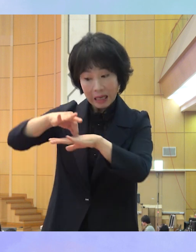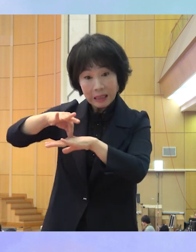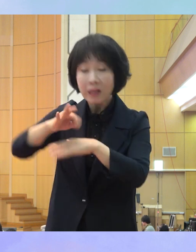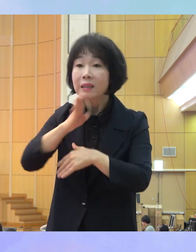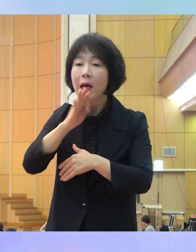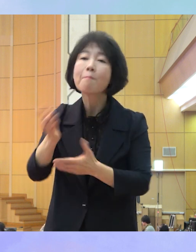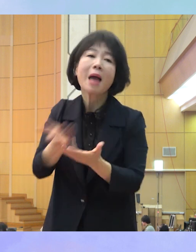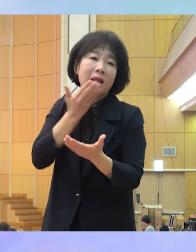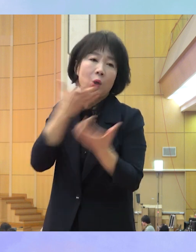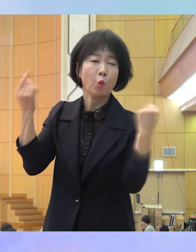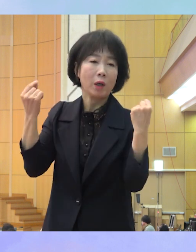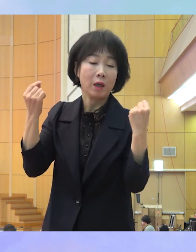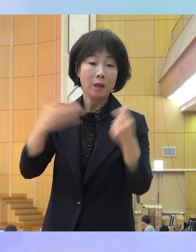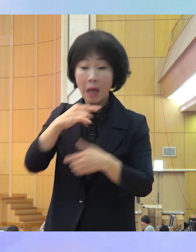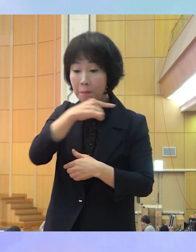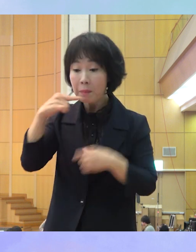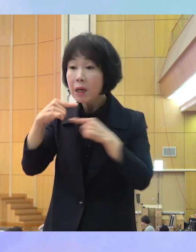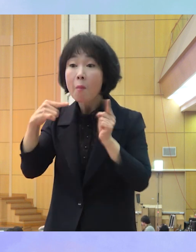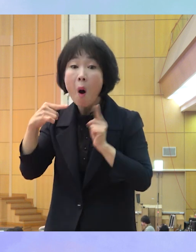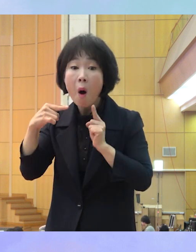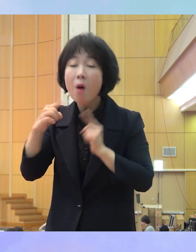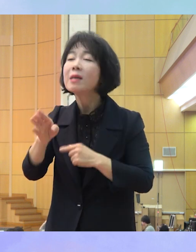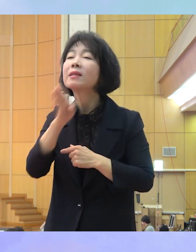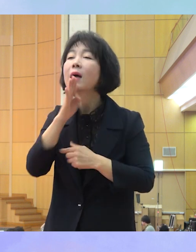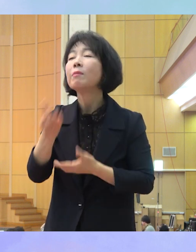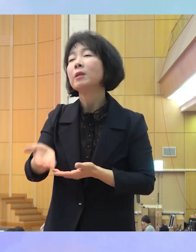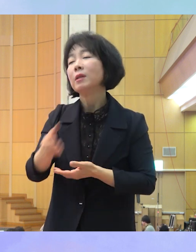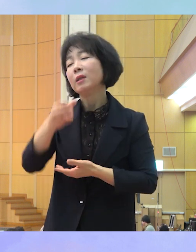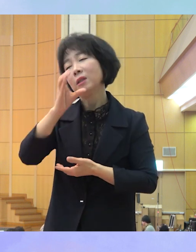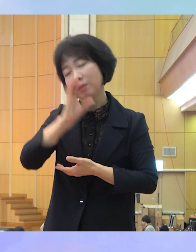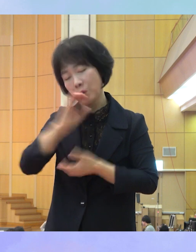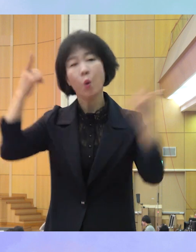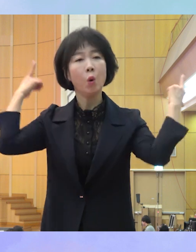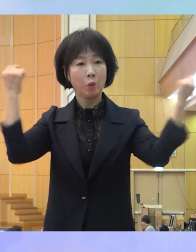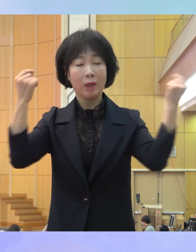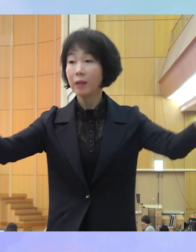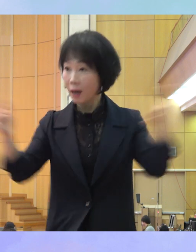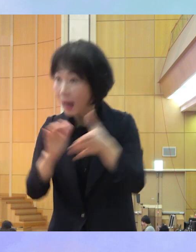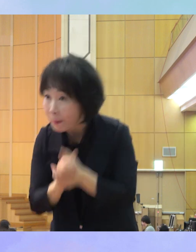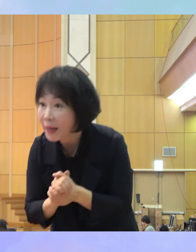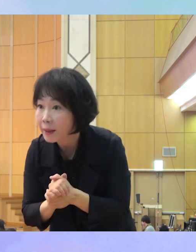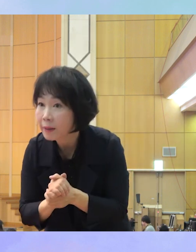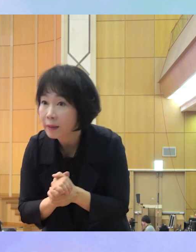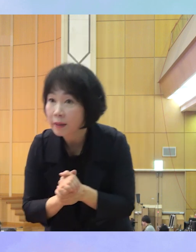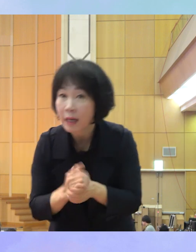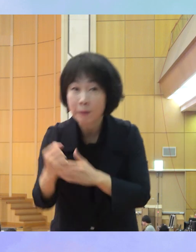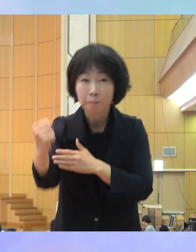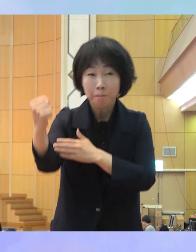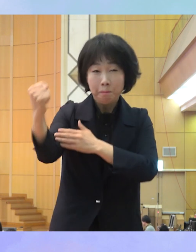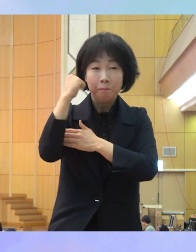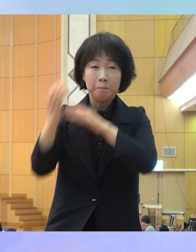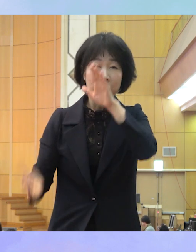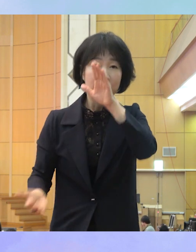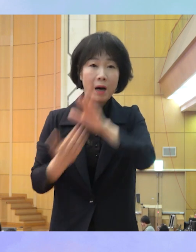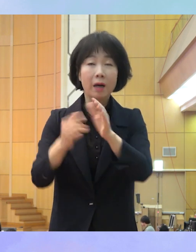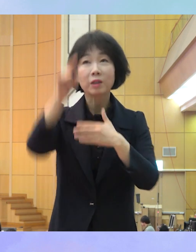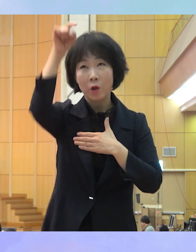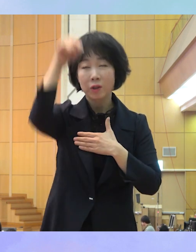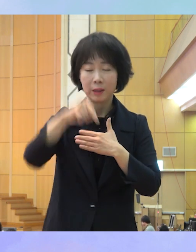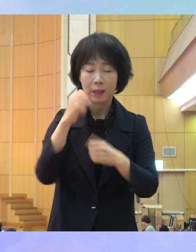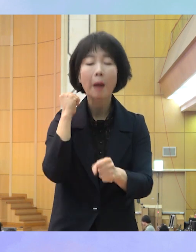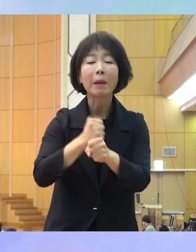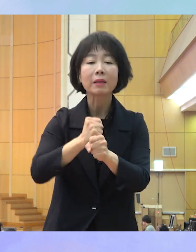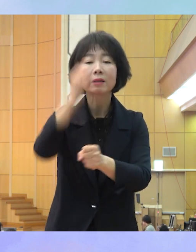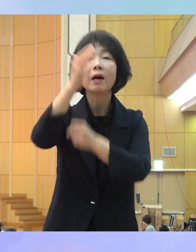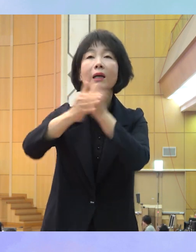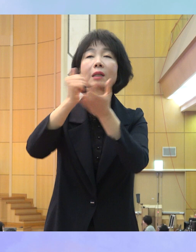살은 참된 양식이요 내 피는 참된 음료로다. 아멘. 전능하사 천지를 만드신